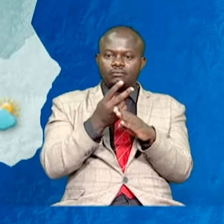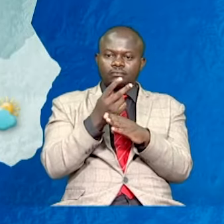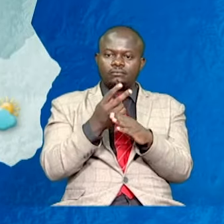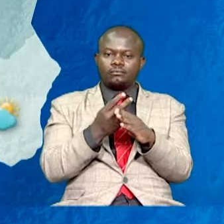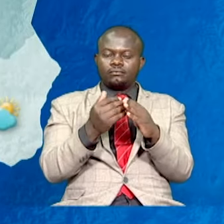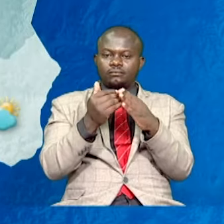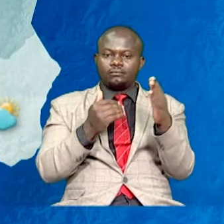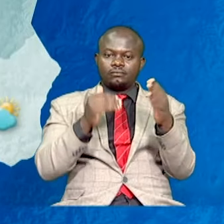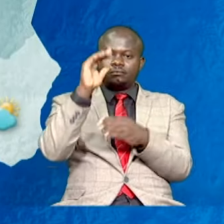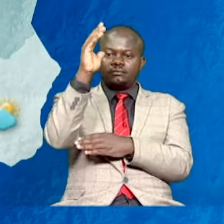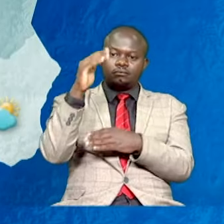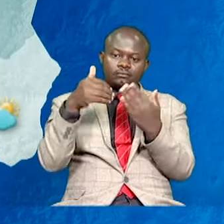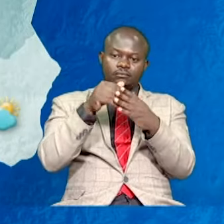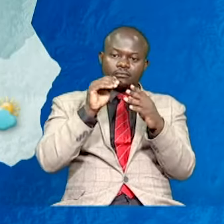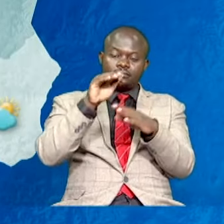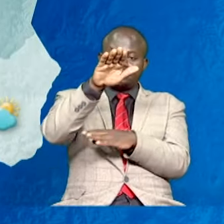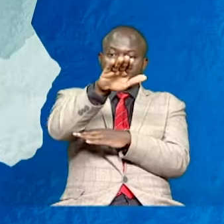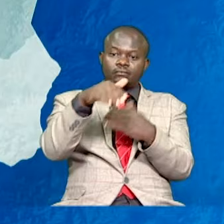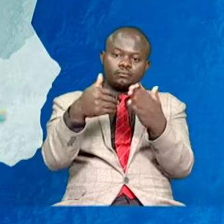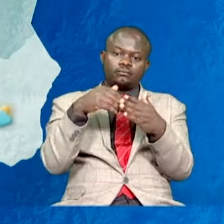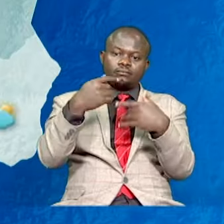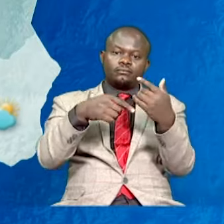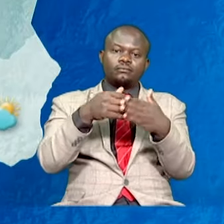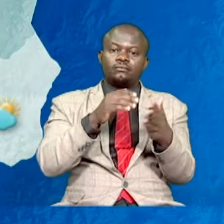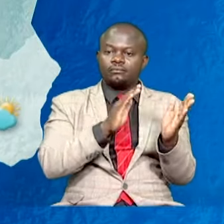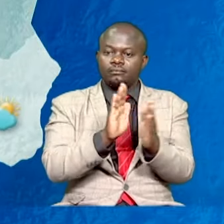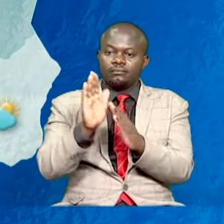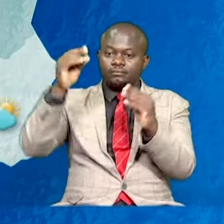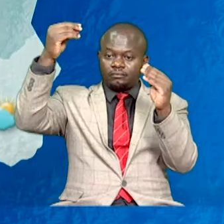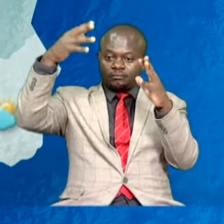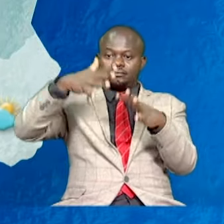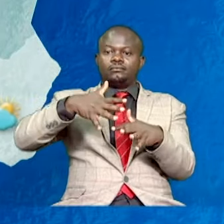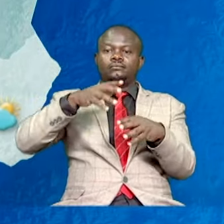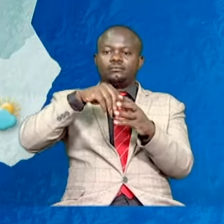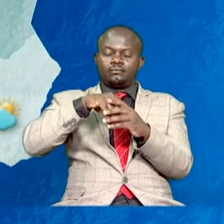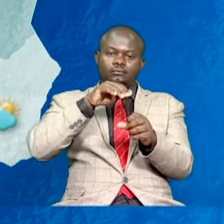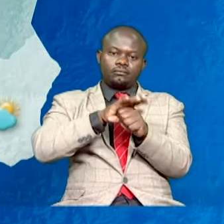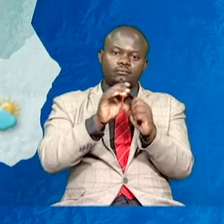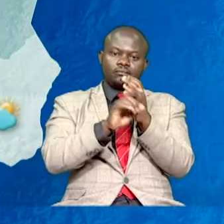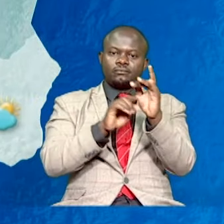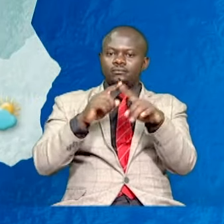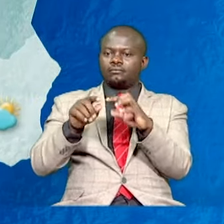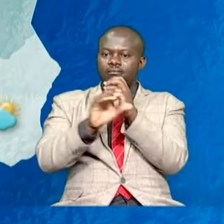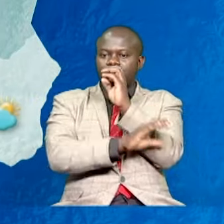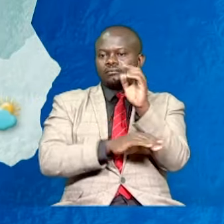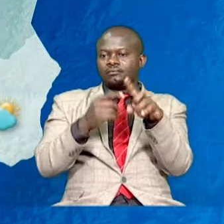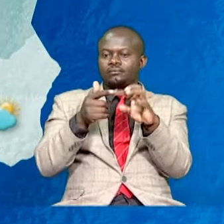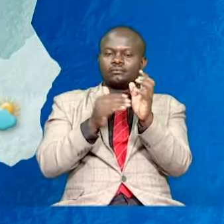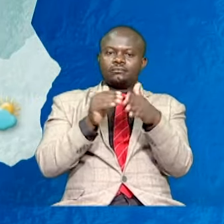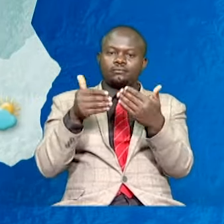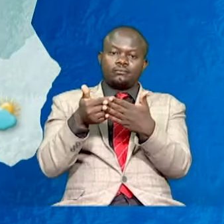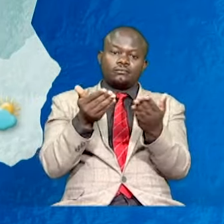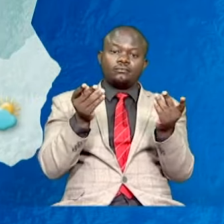saa sita. Ku masaha yo ku gicamunsi turakomeza guteganya izuba ryiganje mu turere dutandukanye tw'igihugu, ariko